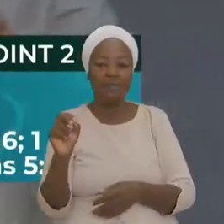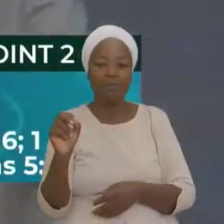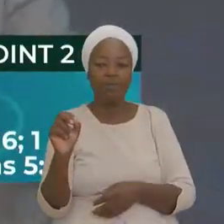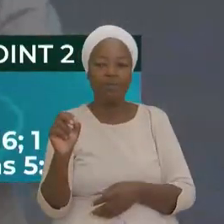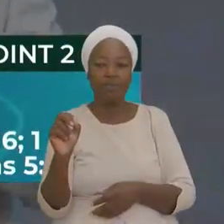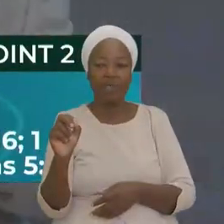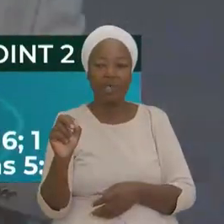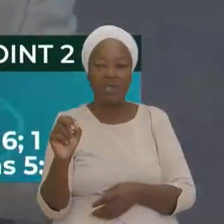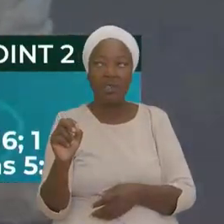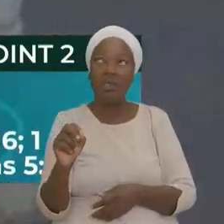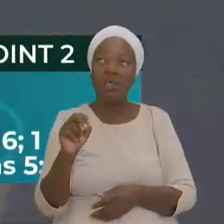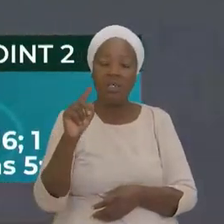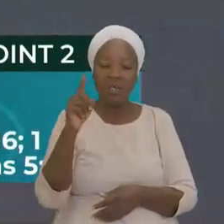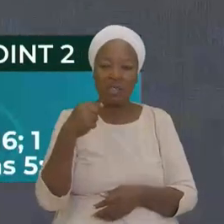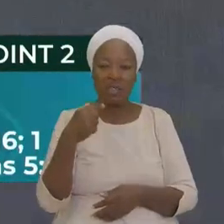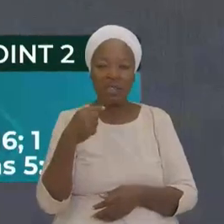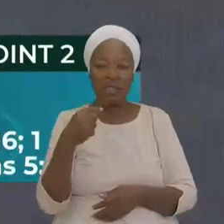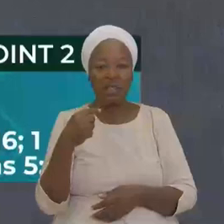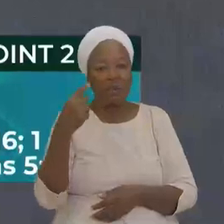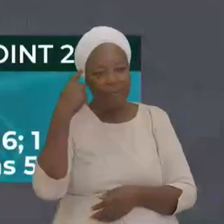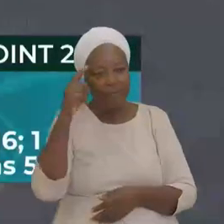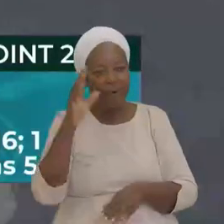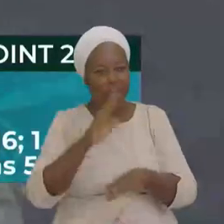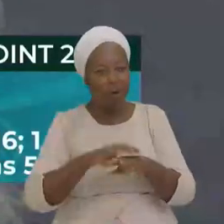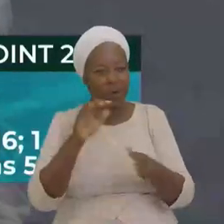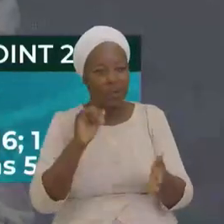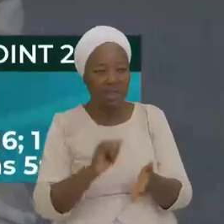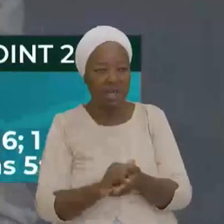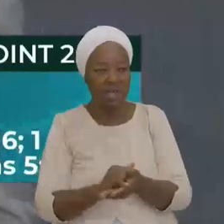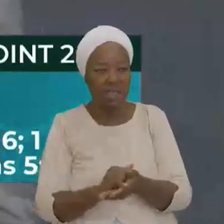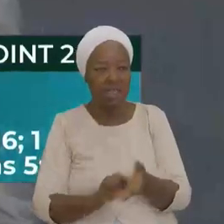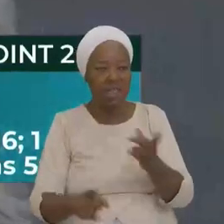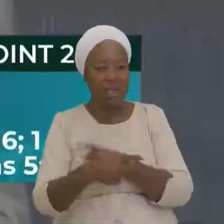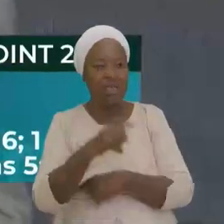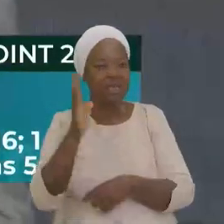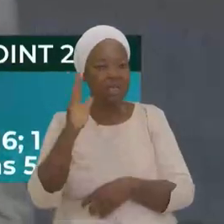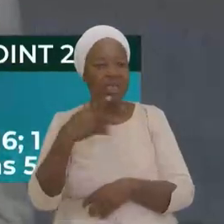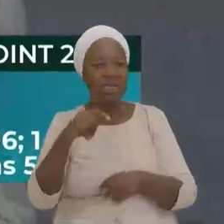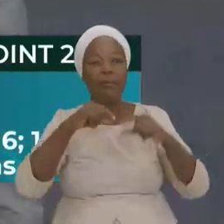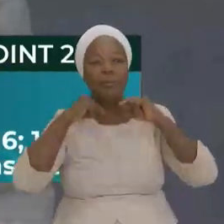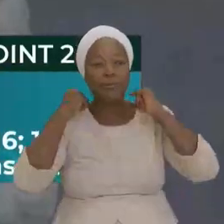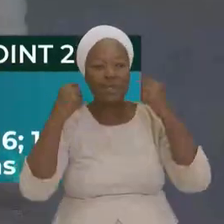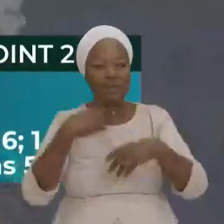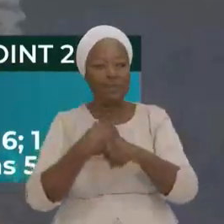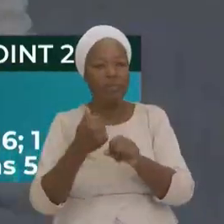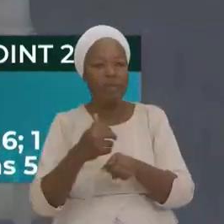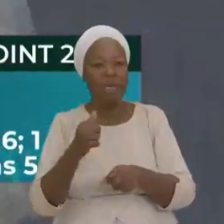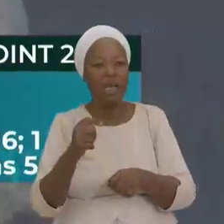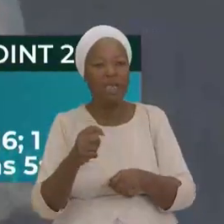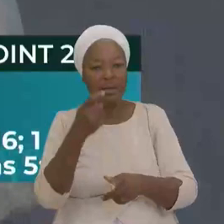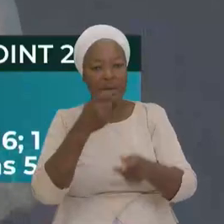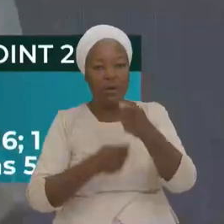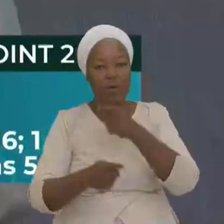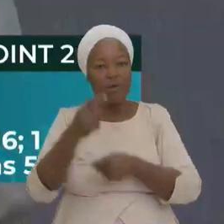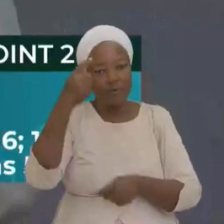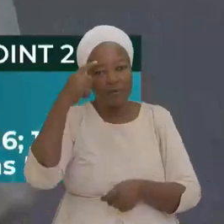chapitre 16, verset 30, on nous dit, Lévitique 16, 30, «